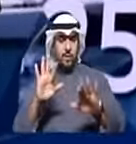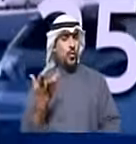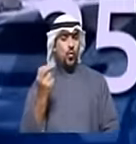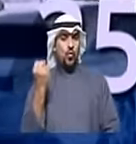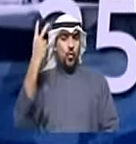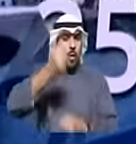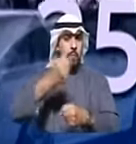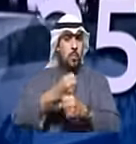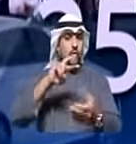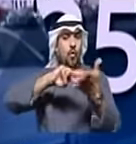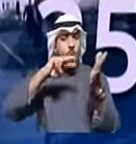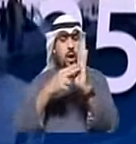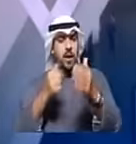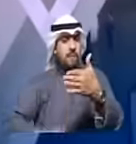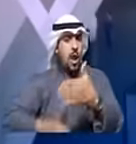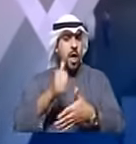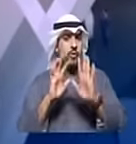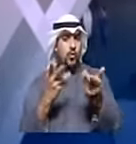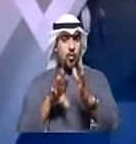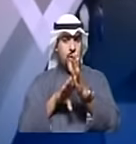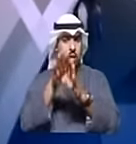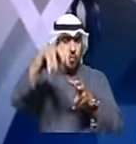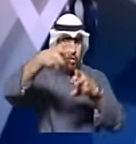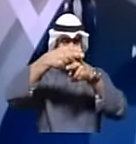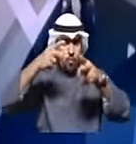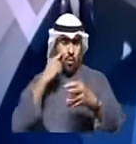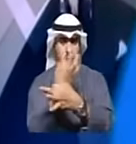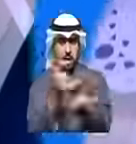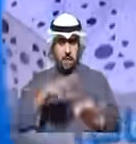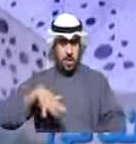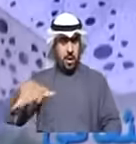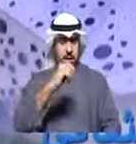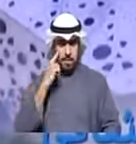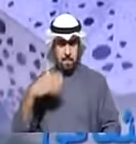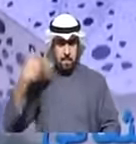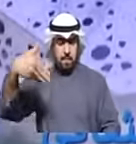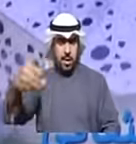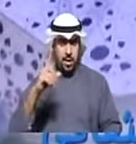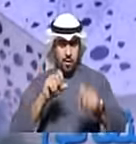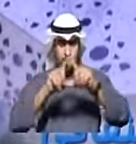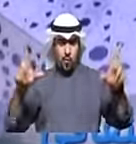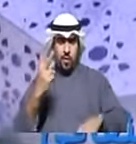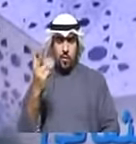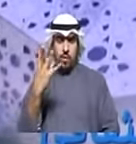والمنتظره ضمن ركائز وبنود خطه التنميه التي تحدد رؤيه الكويت لعام